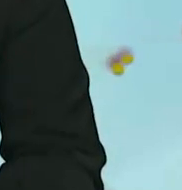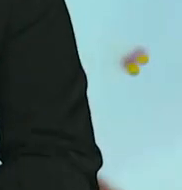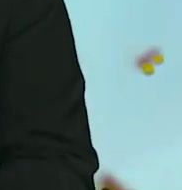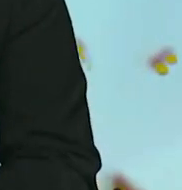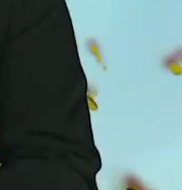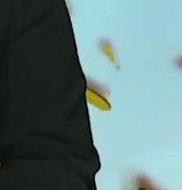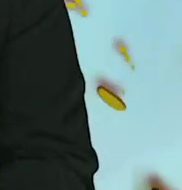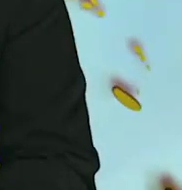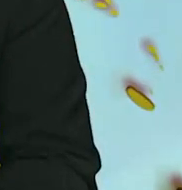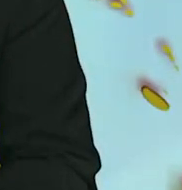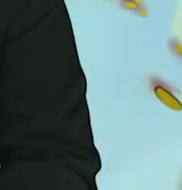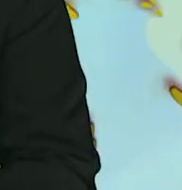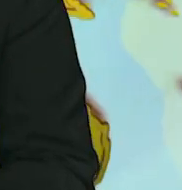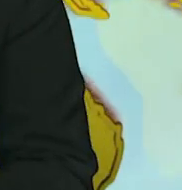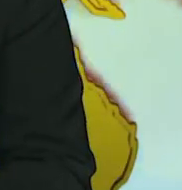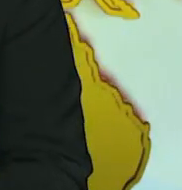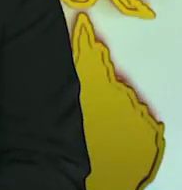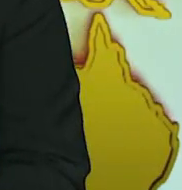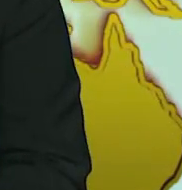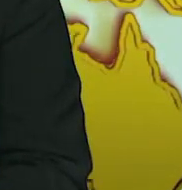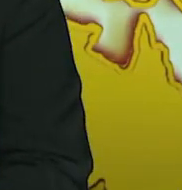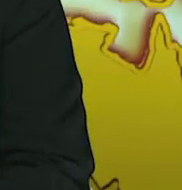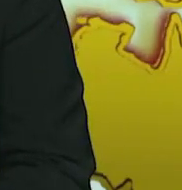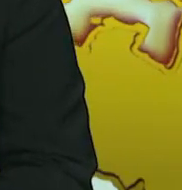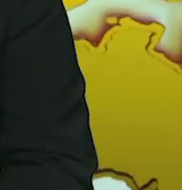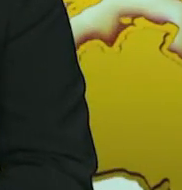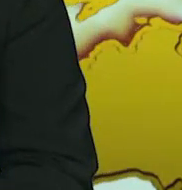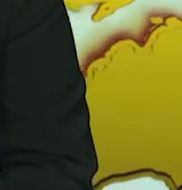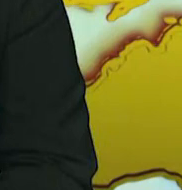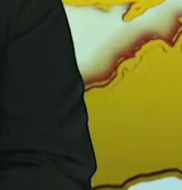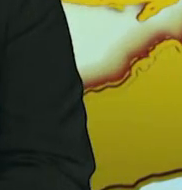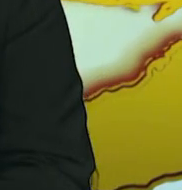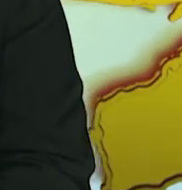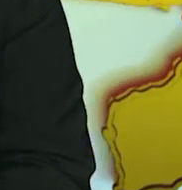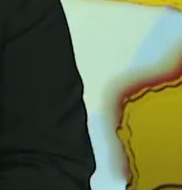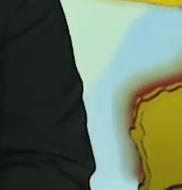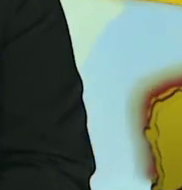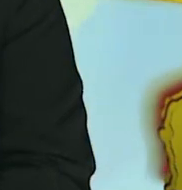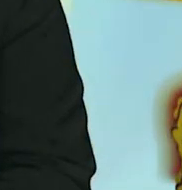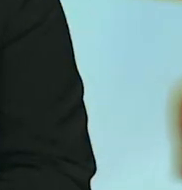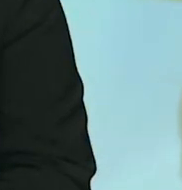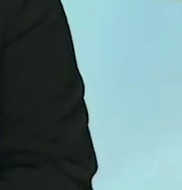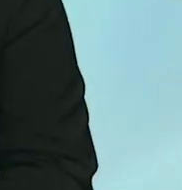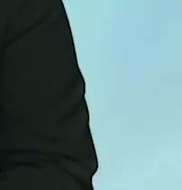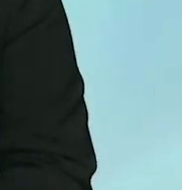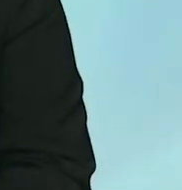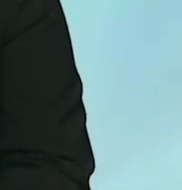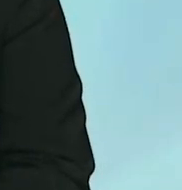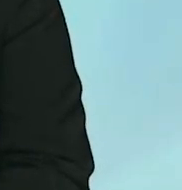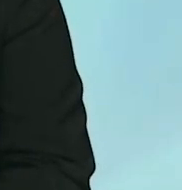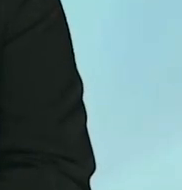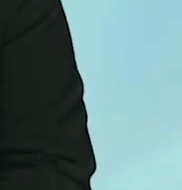महाजन आरक्षा पावत्वागिन्यामत सन्नद्ध हमुदाव केंदवीमे आज्ञावक जनाधिपति गोटाबे राजपक्ष महता पेनवु बव